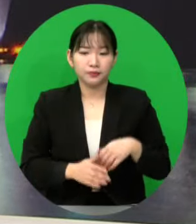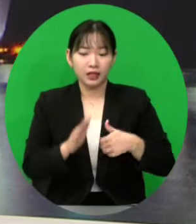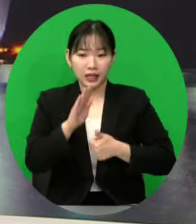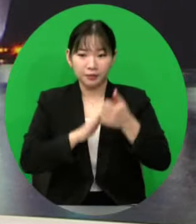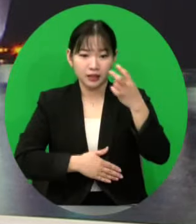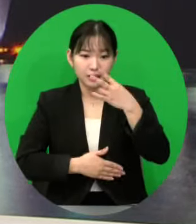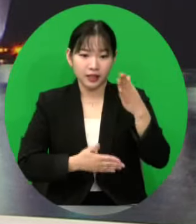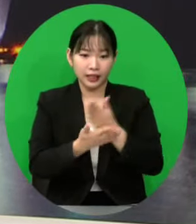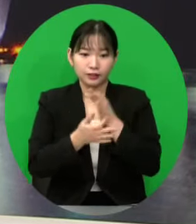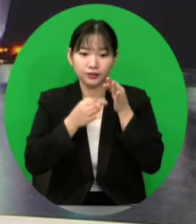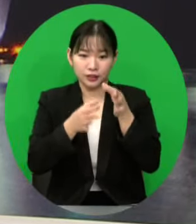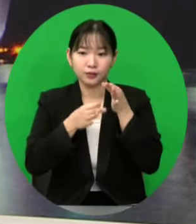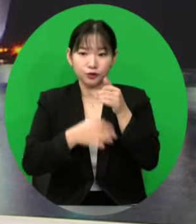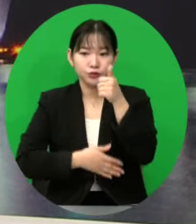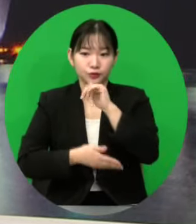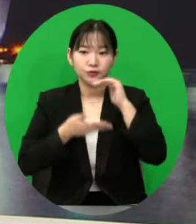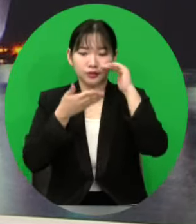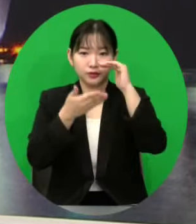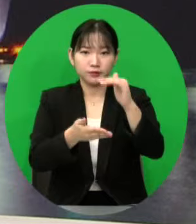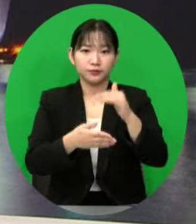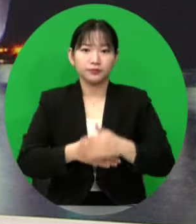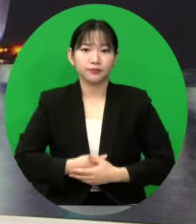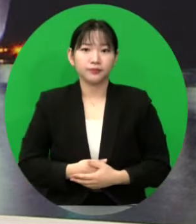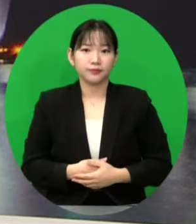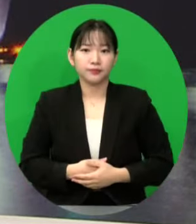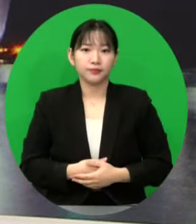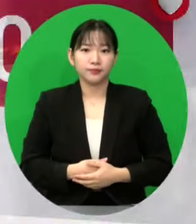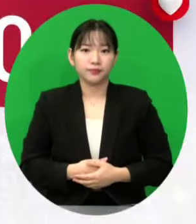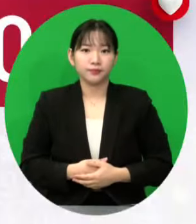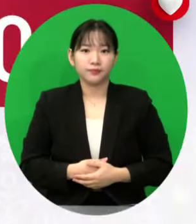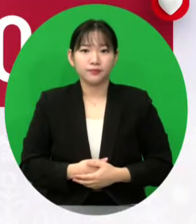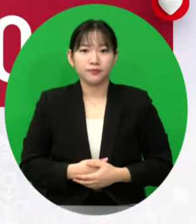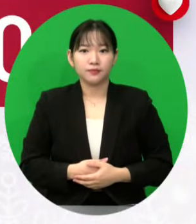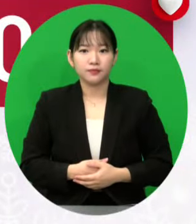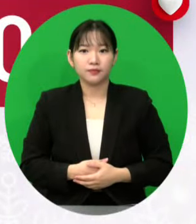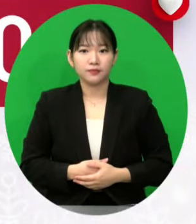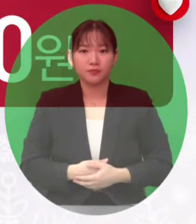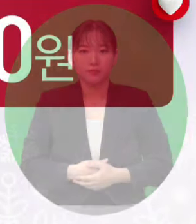다음은 희망 2024 나눔 캠페인에 함께해 주신 분들입니다.